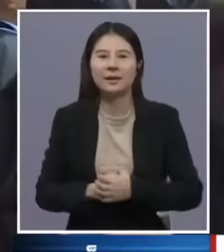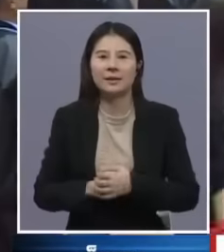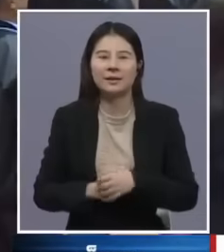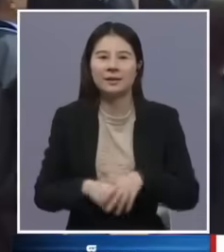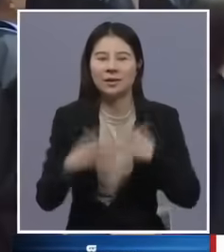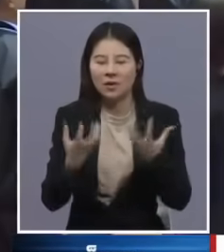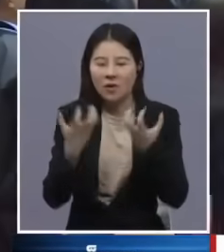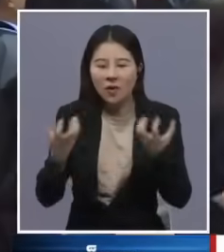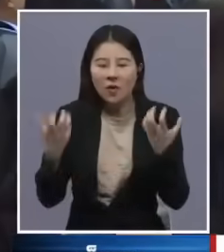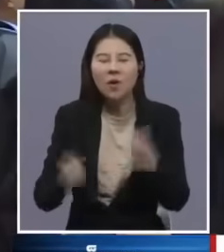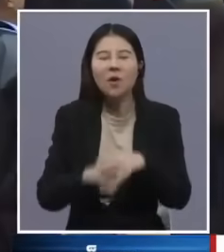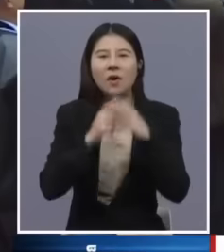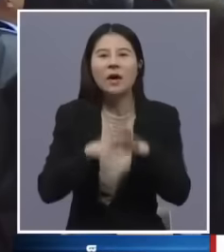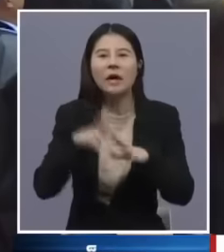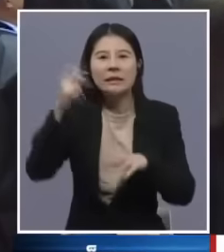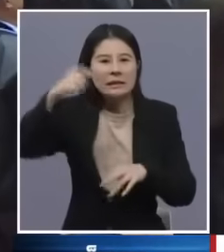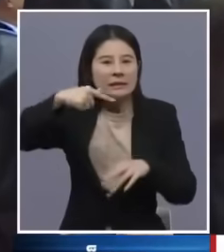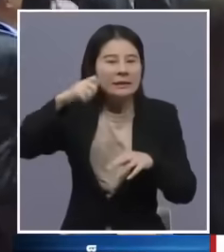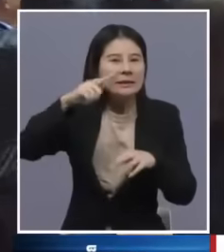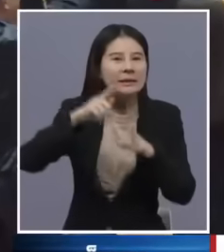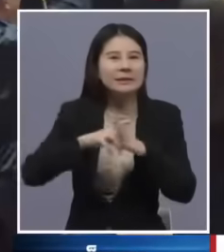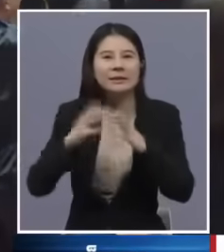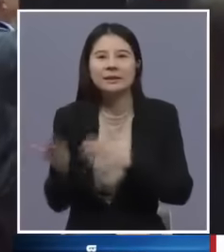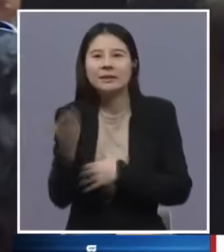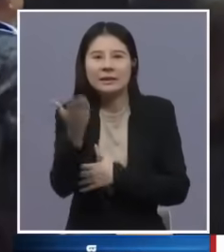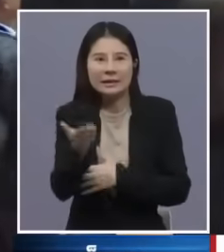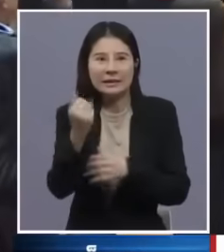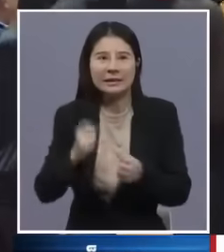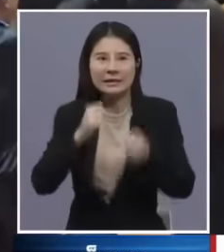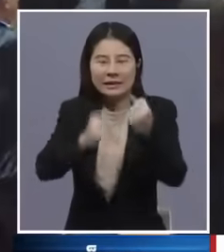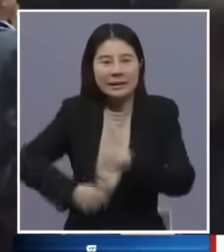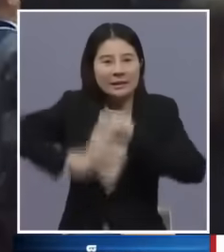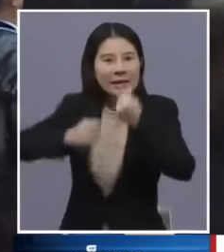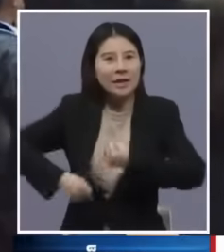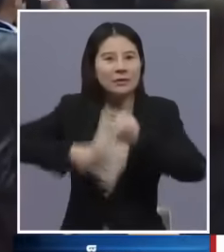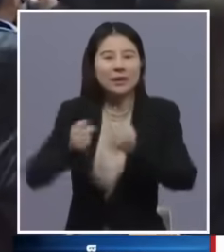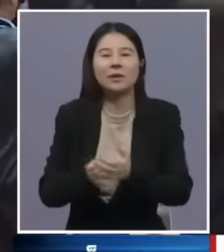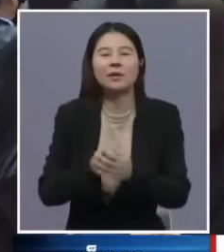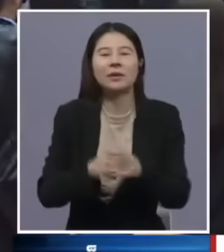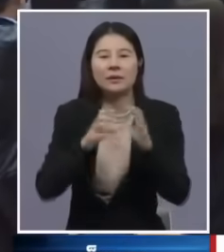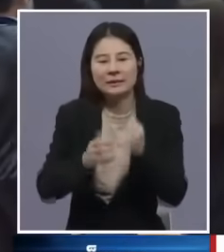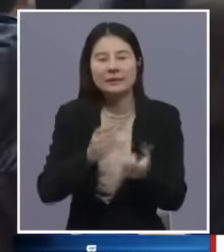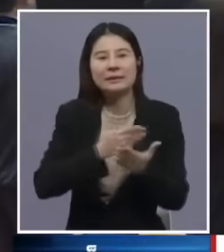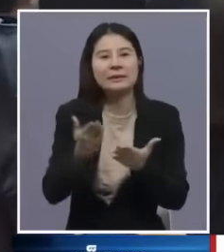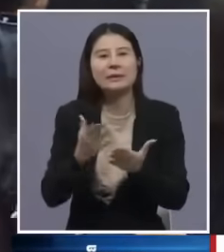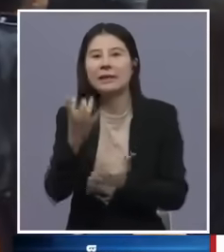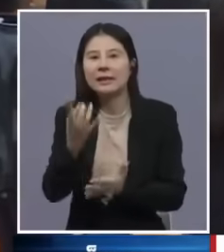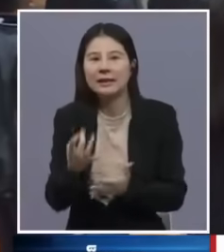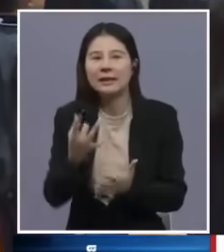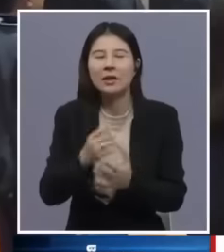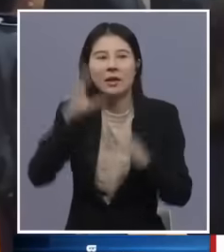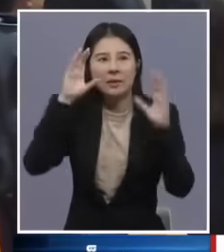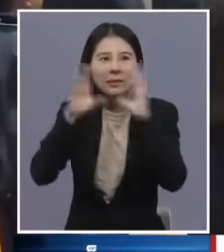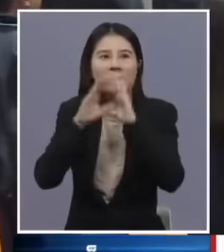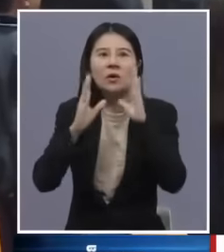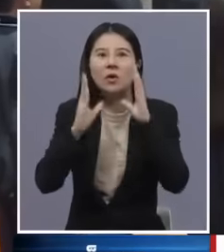ไปซื้อซิง ค์แจวเรือจะไปซื้อซิงค์ขอเชิญอุ้งอิงลุกขึ้นมาแจวต้องประมาณนี ้อันนี้เหมือนแบบโหเห็นภาพแล้วเหมือน